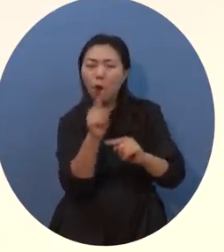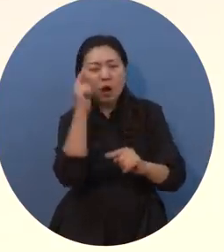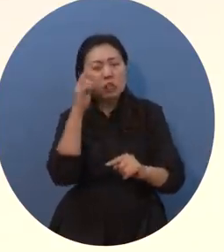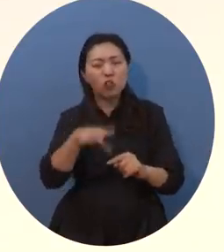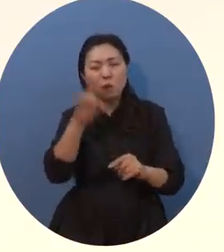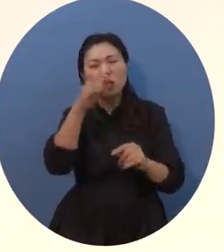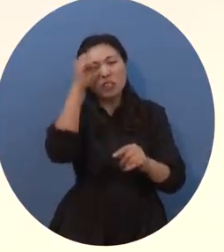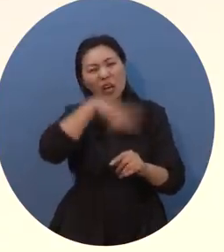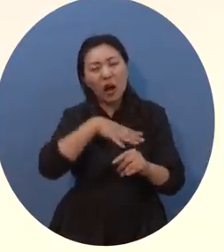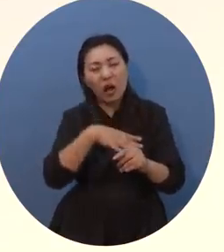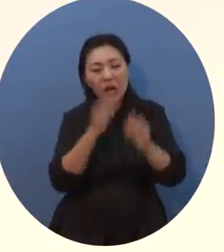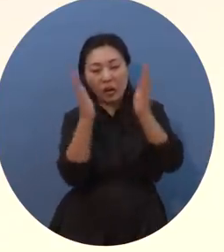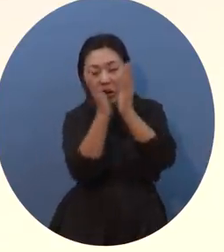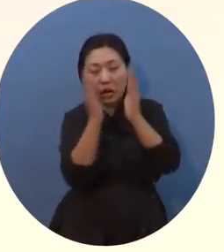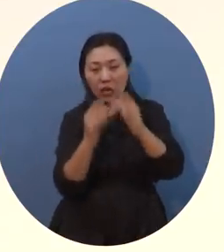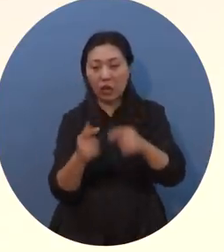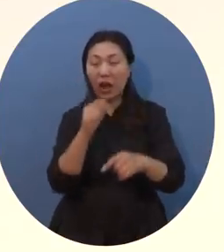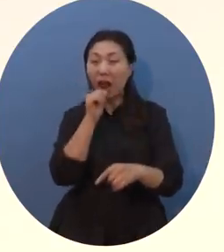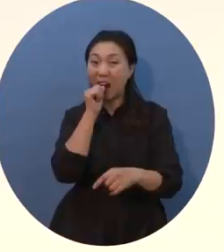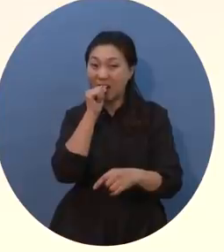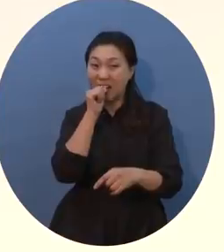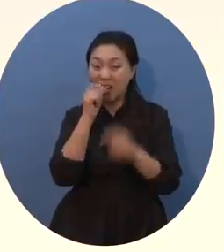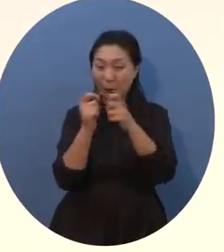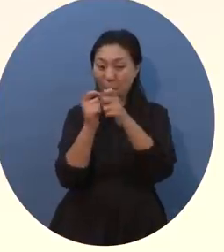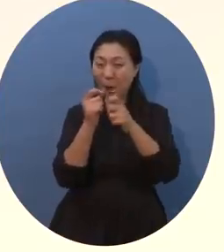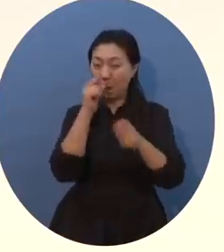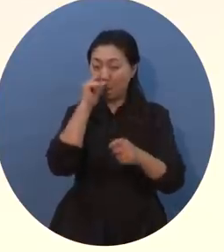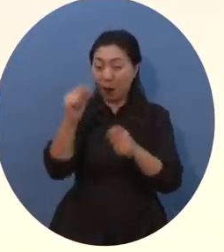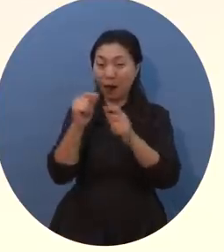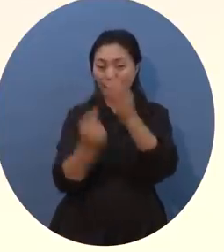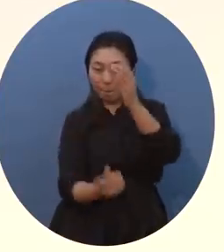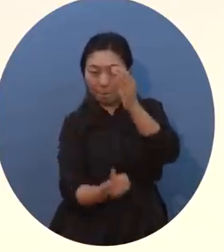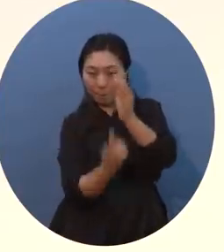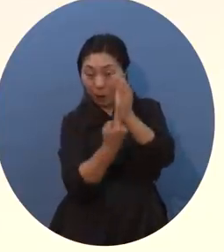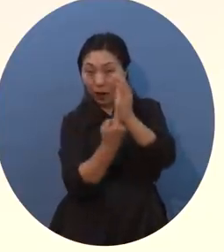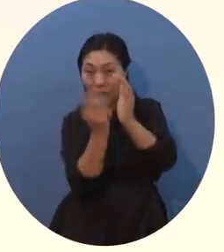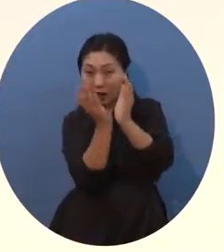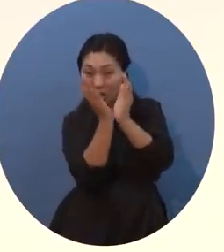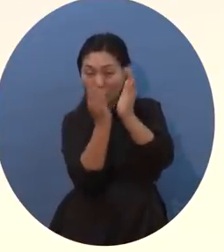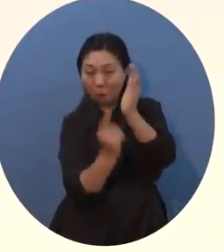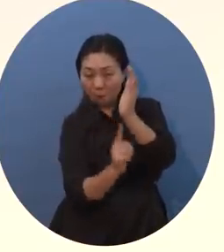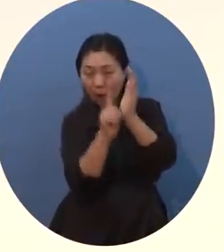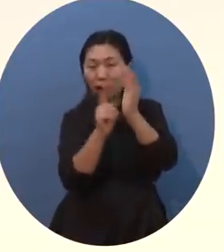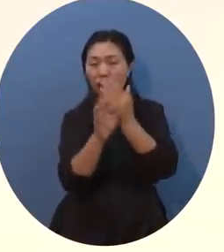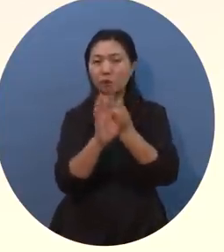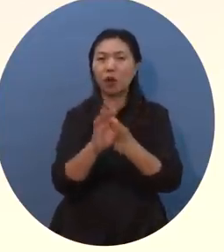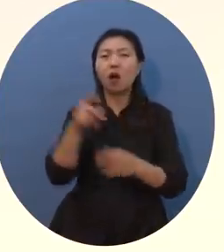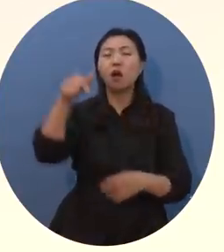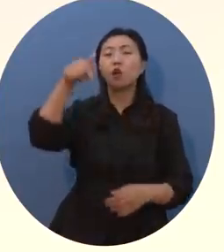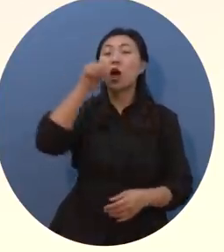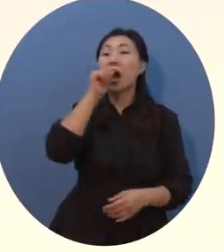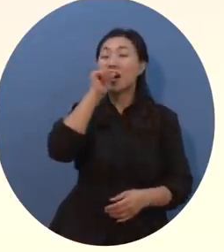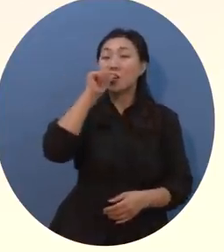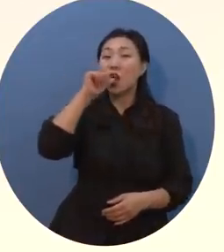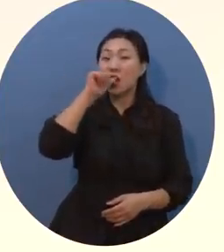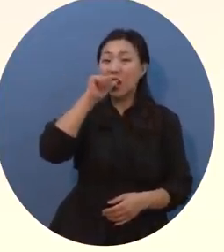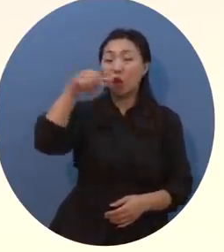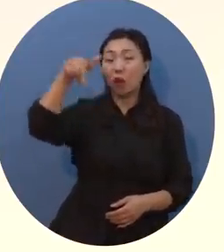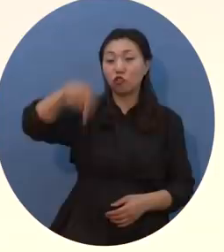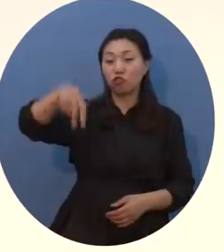처음에는 그냥 했다가 따르니까 못을 박았다가 나중에는 소위 쇠구슬, 베어링을 구해가